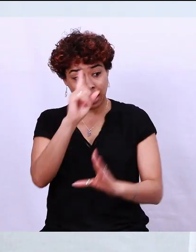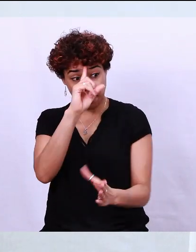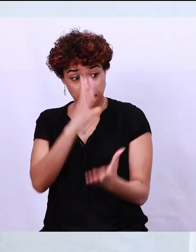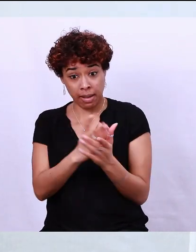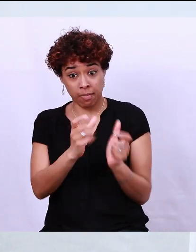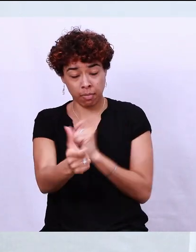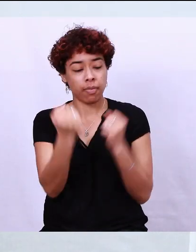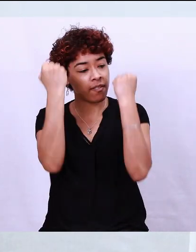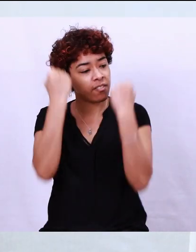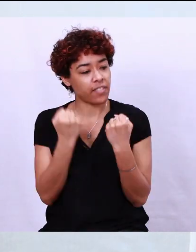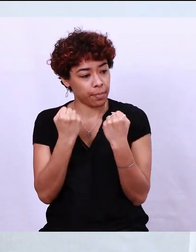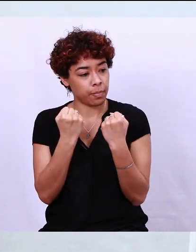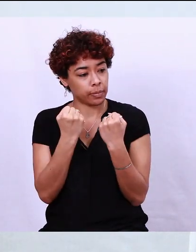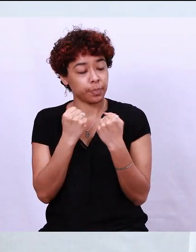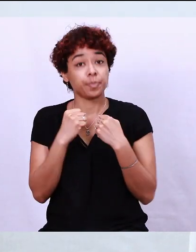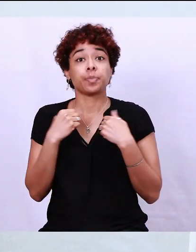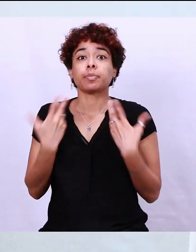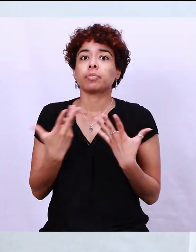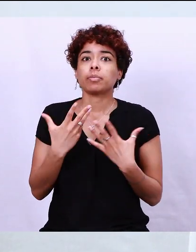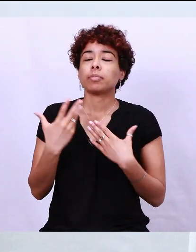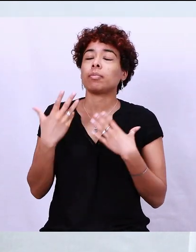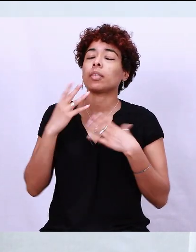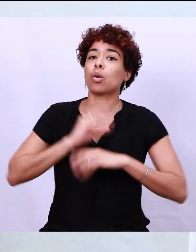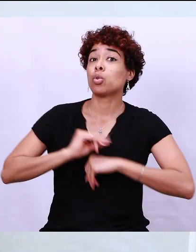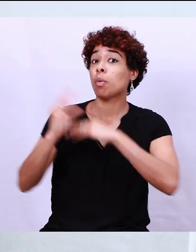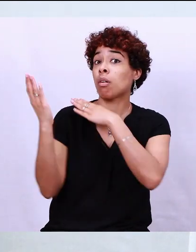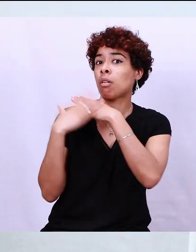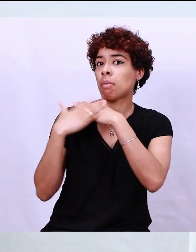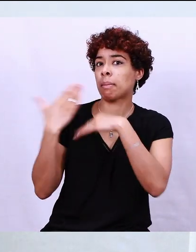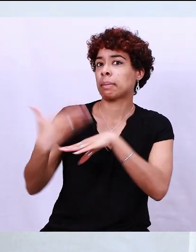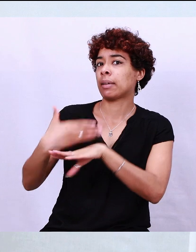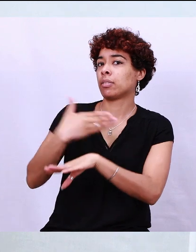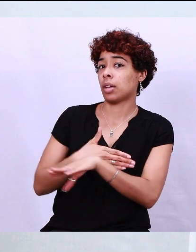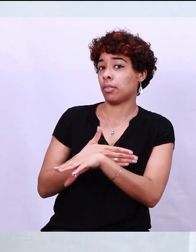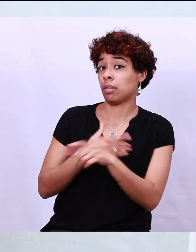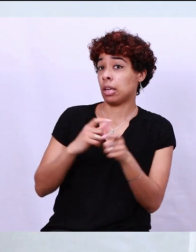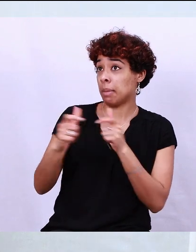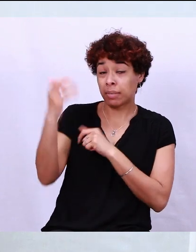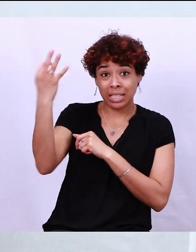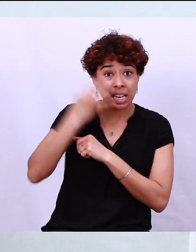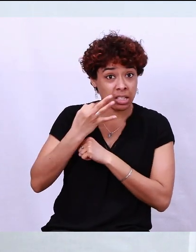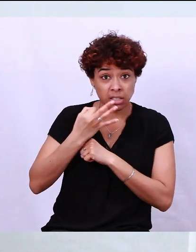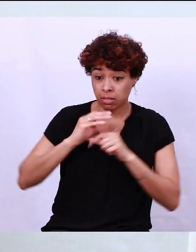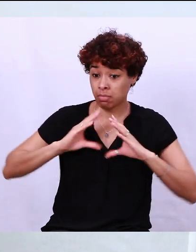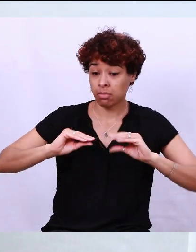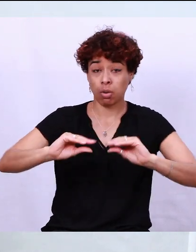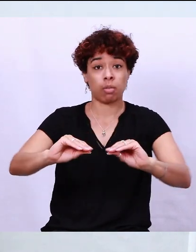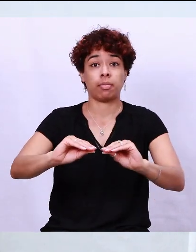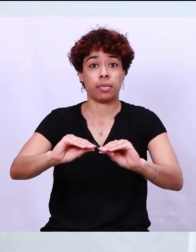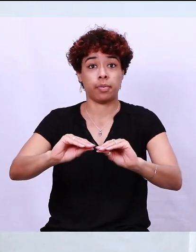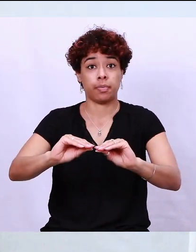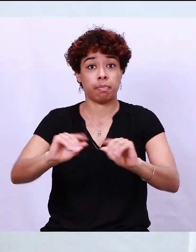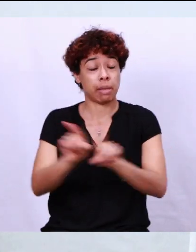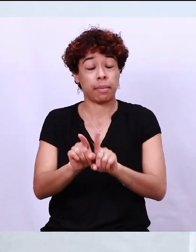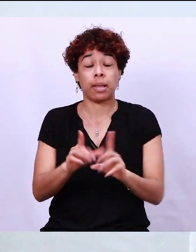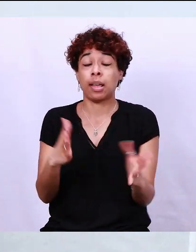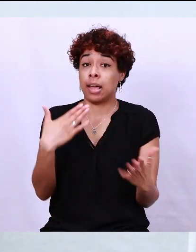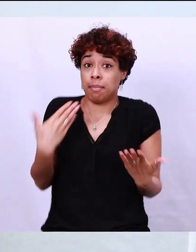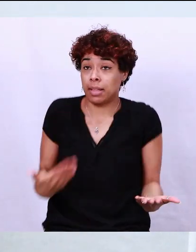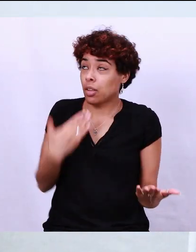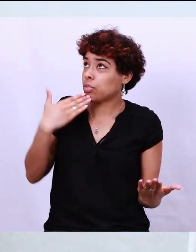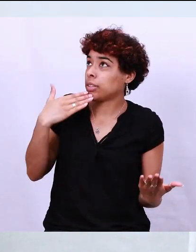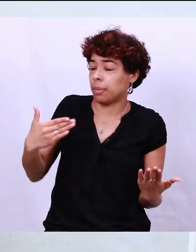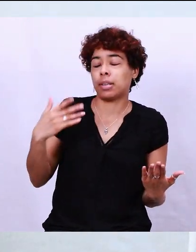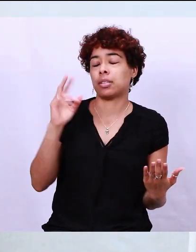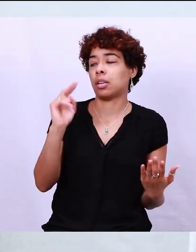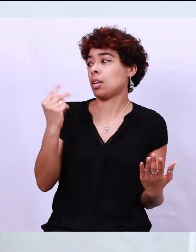moi. Et heureusement que Dieu m'avait prévenu à cette époque-là. Et les choses se sont passées comme Dieu l'a voulu. Et je rends grâce aujourd'hui avec